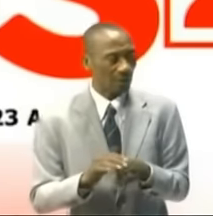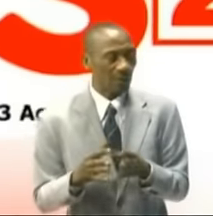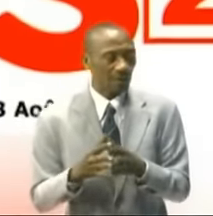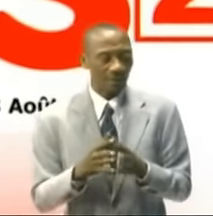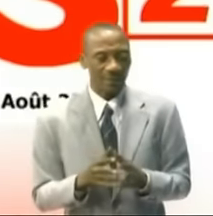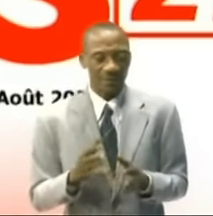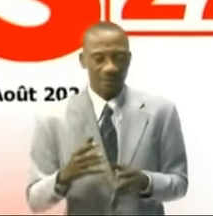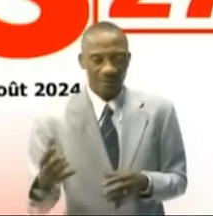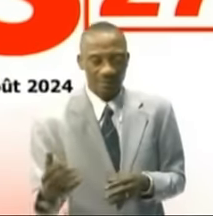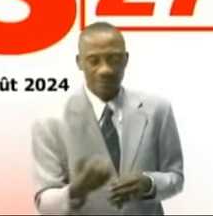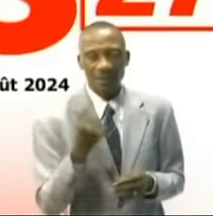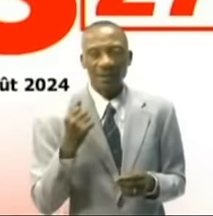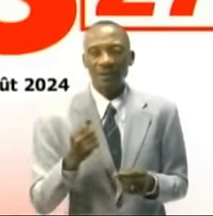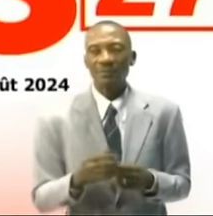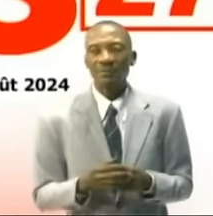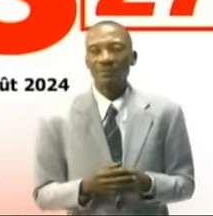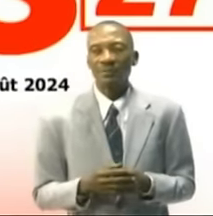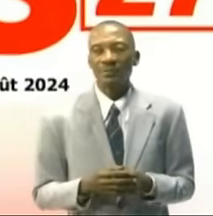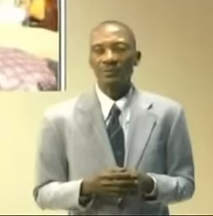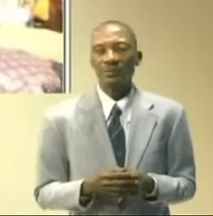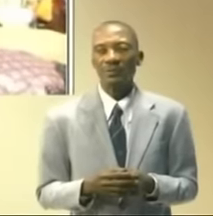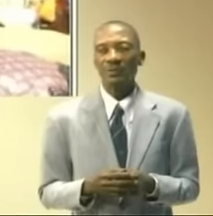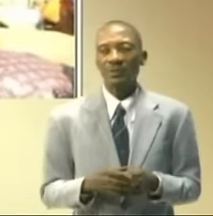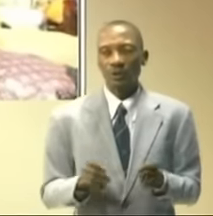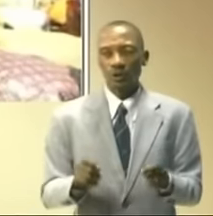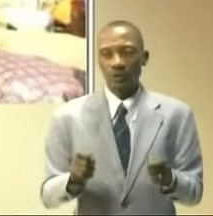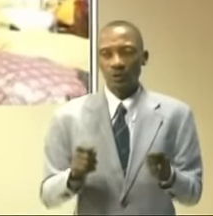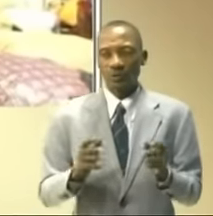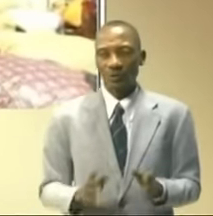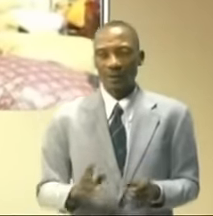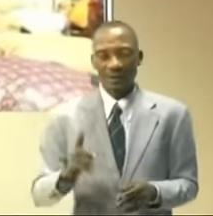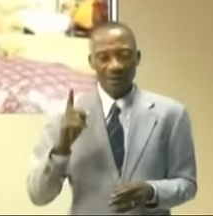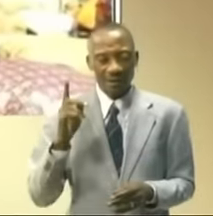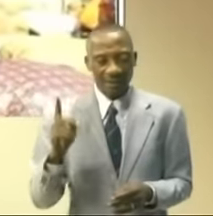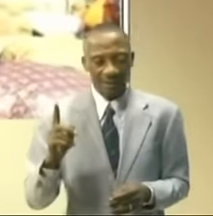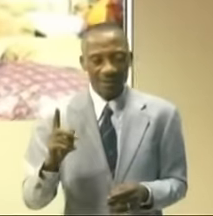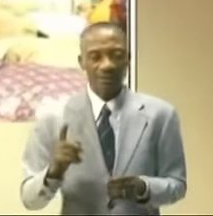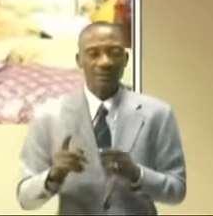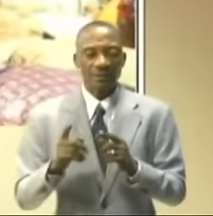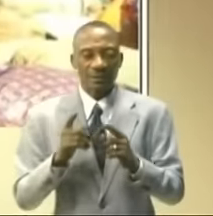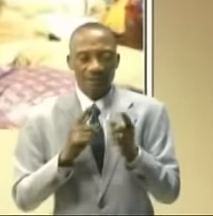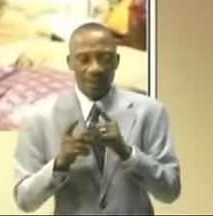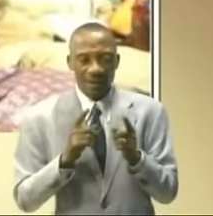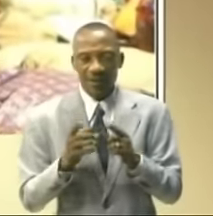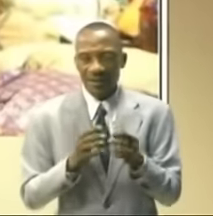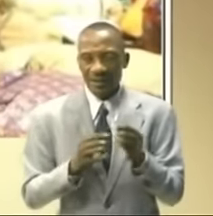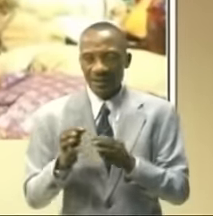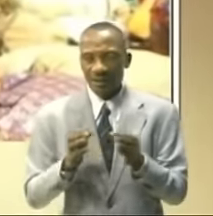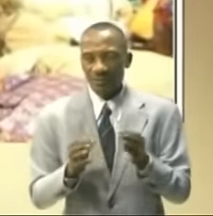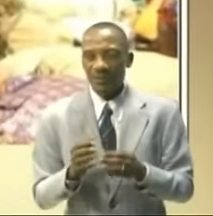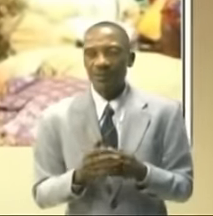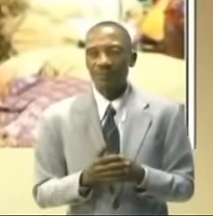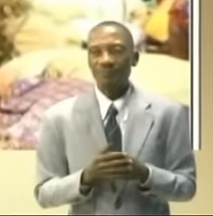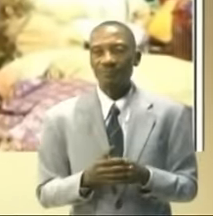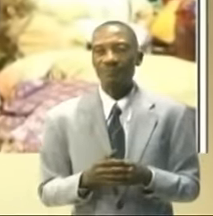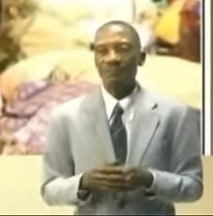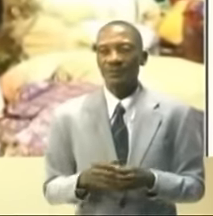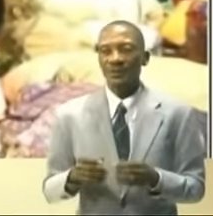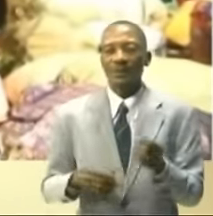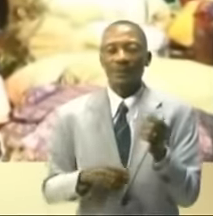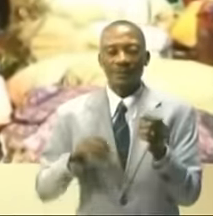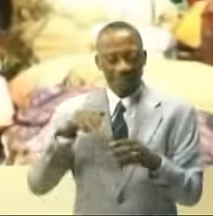Ces personnes vivant jadis dans des sites et familles d'accueil ont regagné volontairement leur village d'origine dans